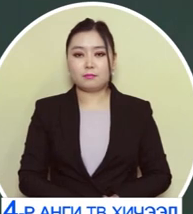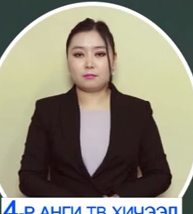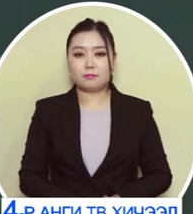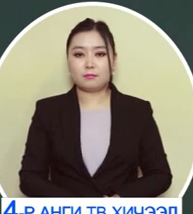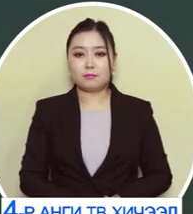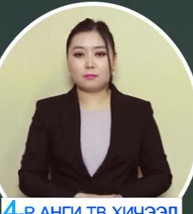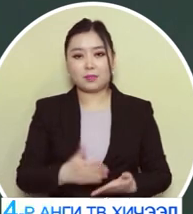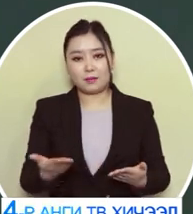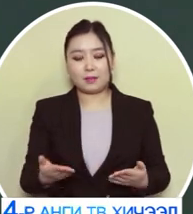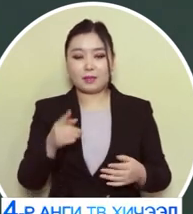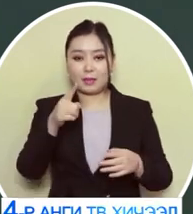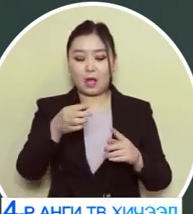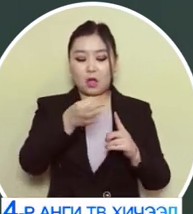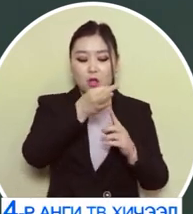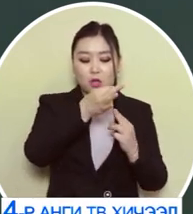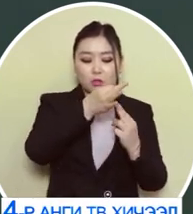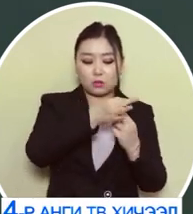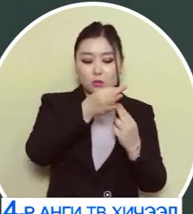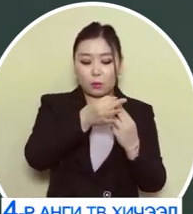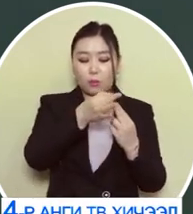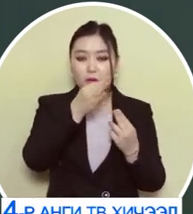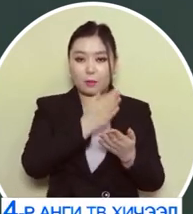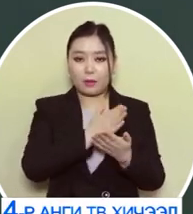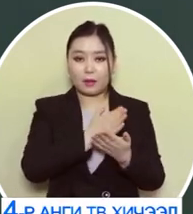Батереяның қосу жағын, қосу